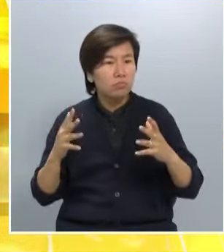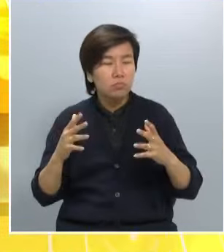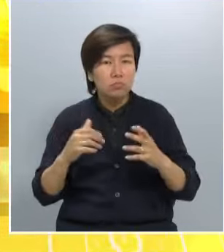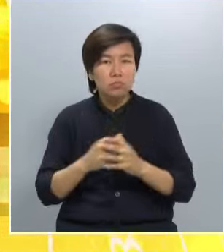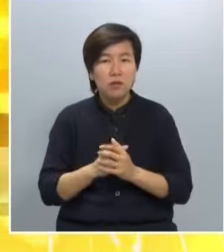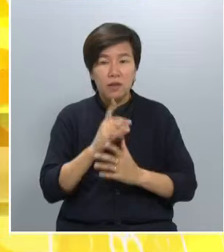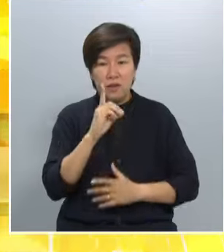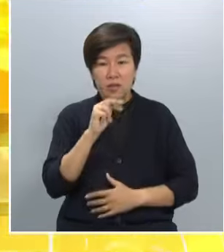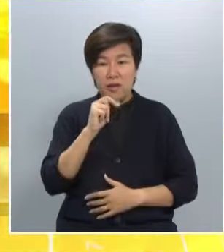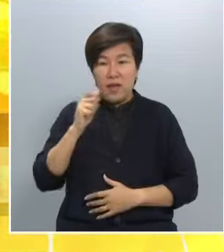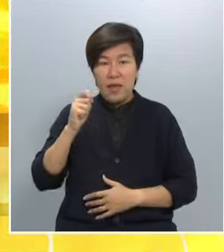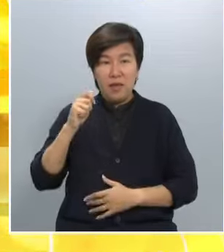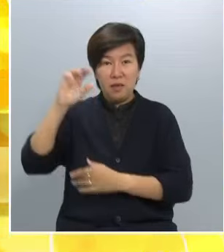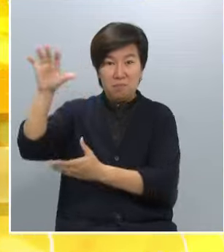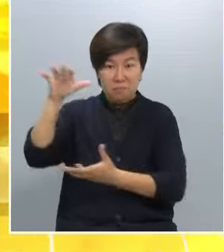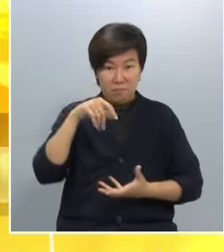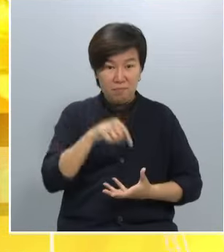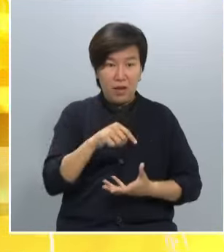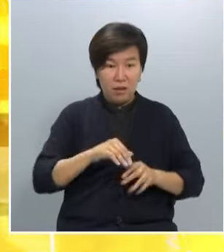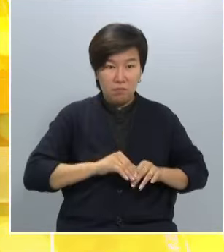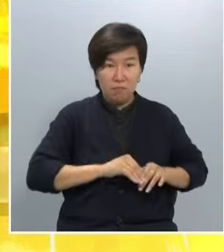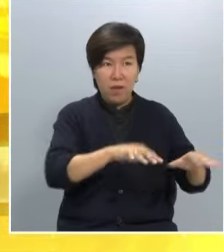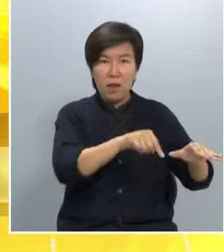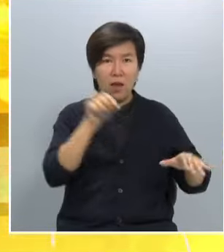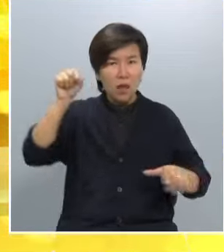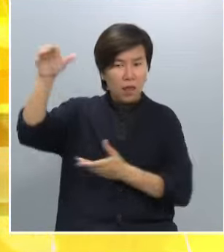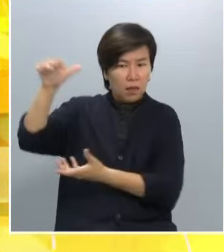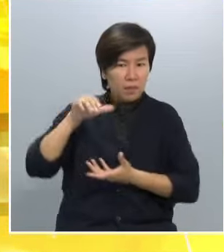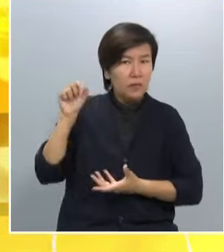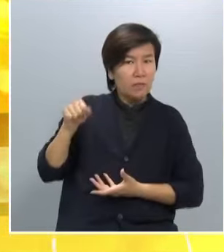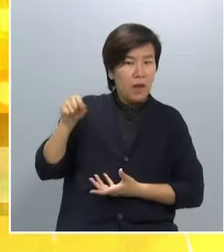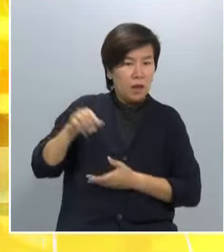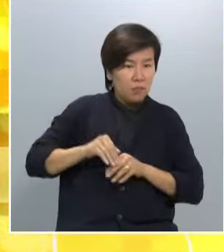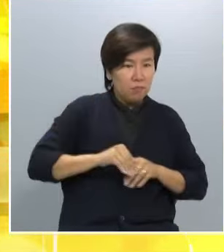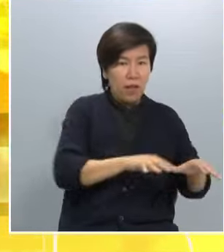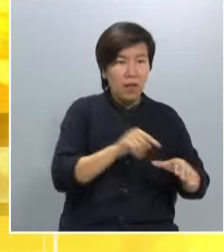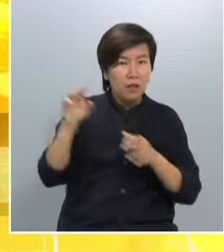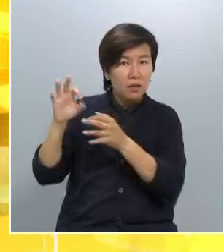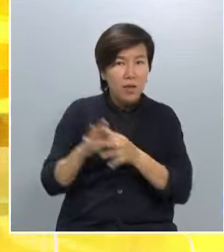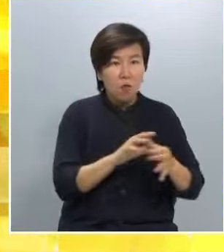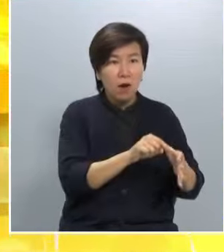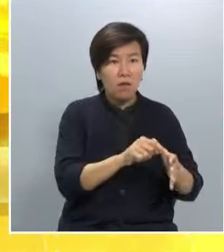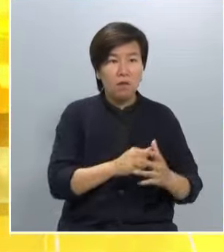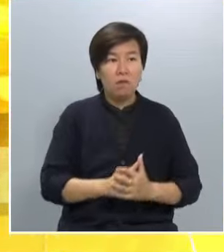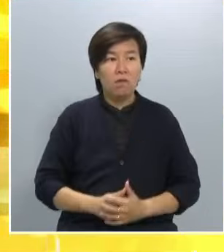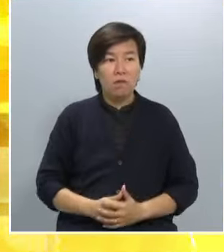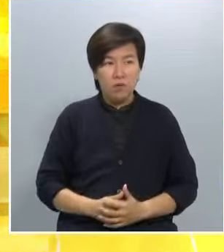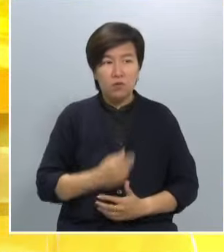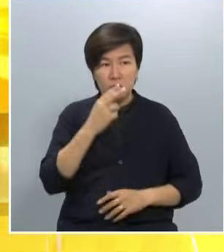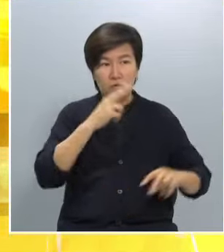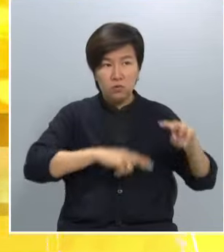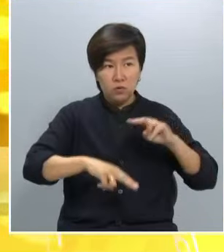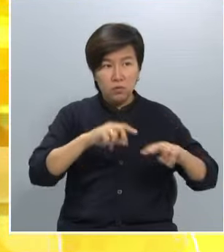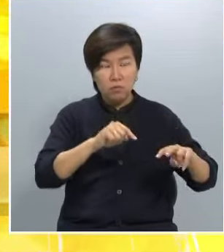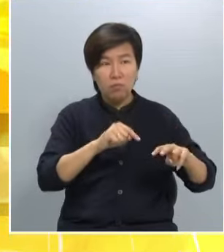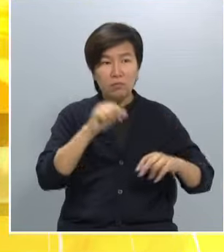DNAเทียบกับที่ระบาดอยู่ในปัจจุบันนะคะว่ามาจากตรงนี้หรือเปล่าไอ้ที่ระบาดปัจจุบันเนี่ยตรวจแล้วมันมาจากเครือข่ายเดียวกันใช่ใช่